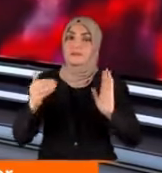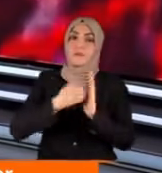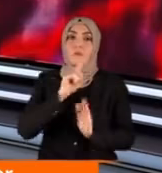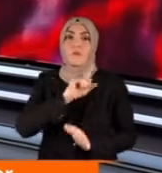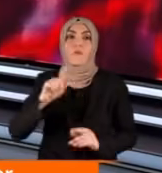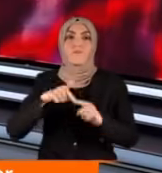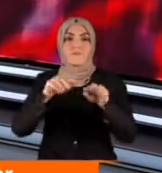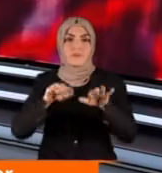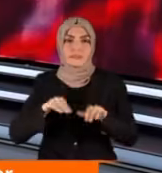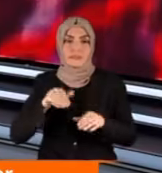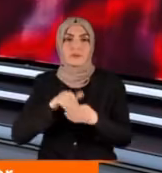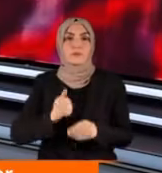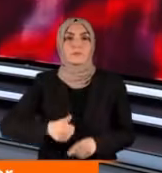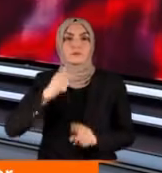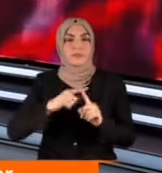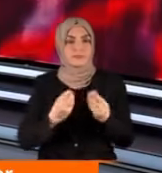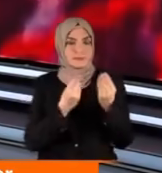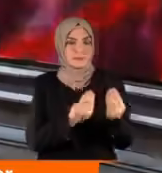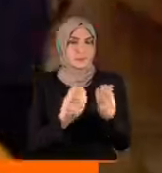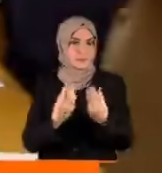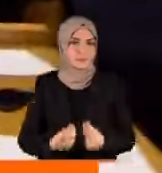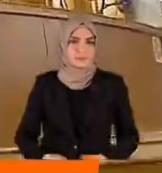Meclis Başkanlığı'na teslim